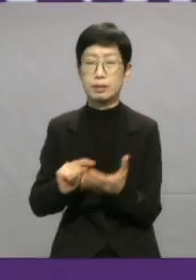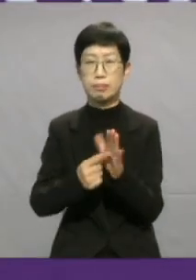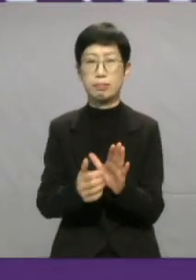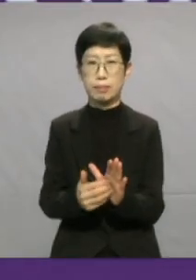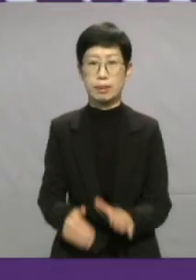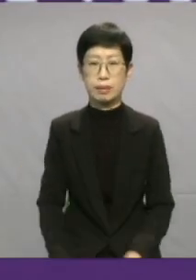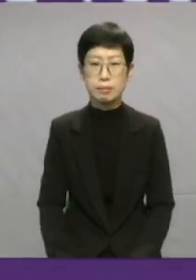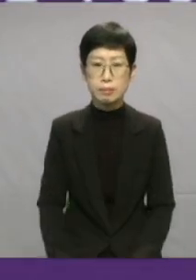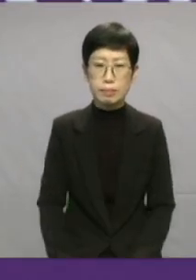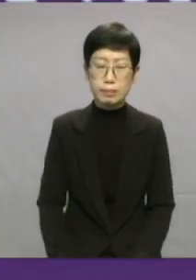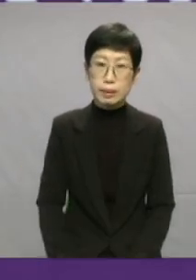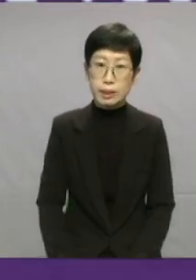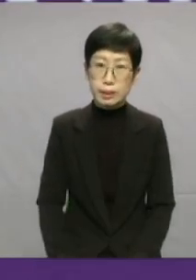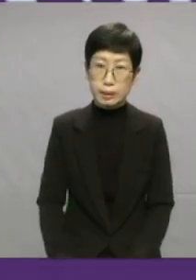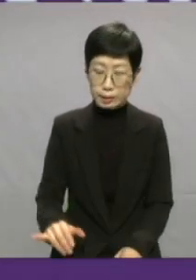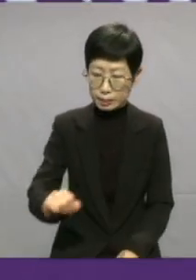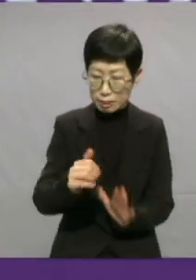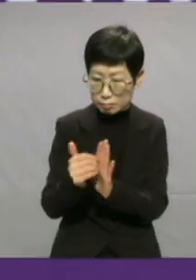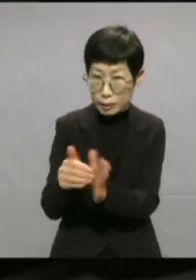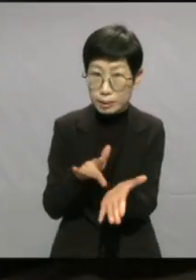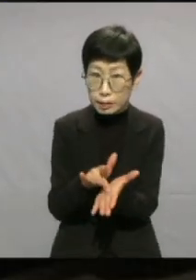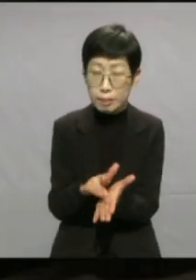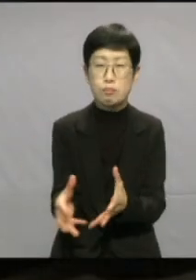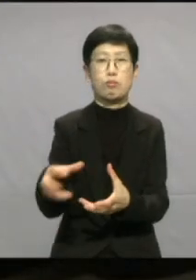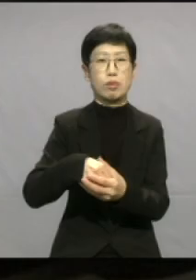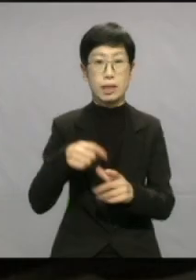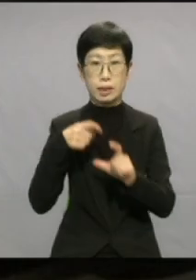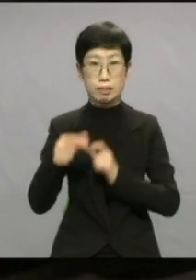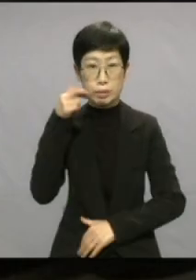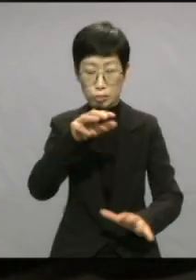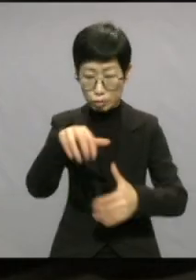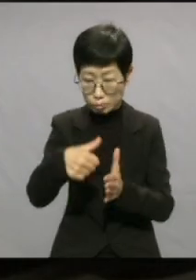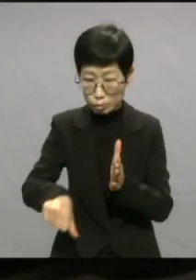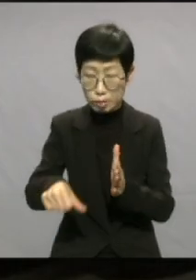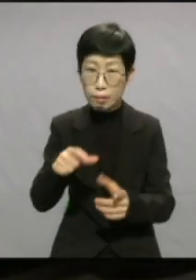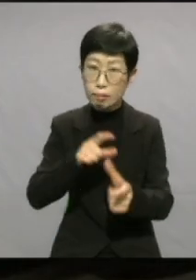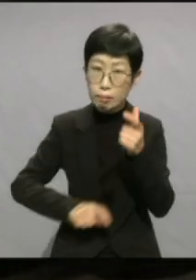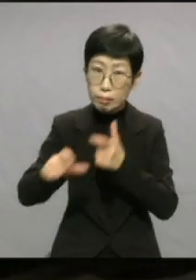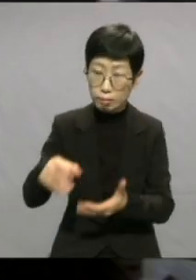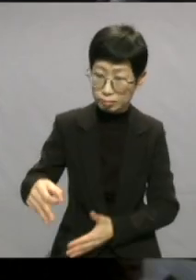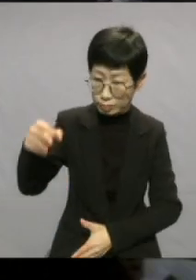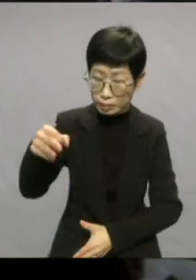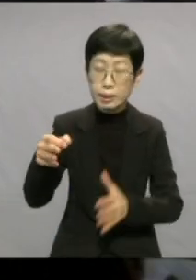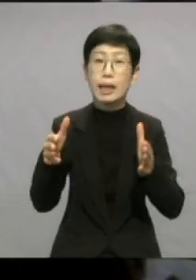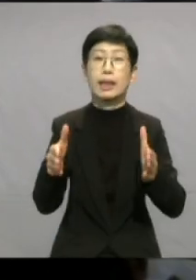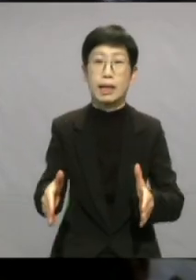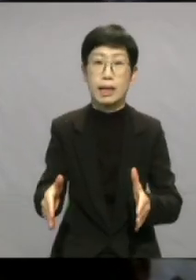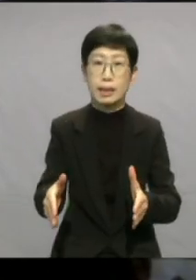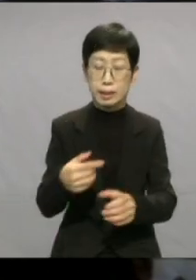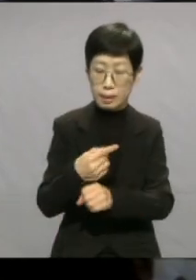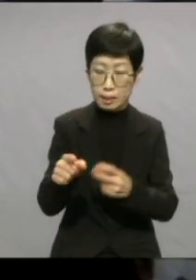히토리와 의학용 소독제 니켈 카드늄 전지 등 일부 미국산 수입품에 대한 추가 관세 제외 기한을 내년 2월